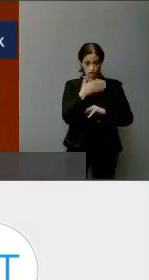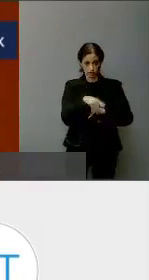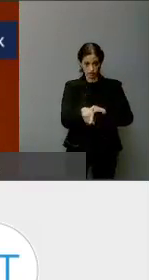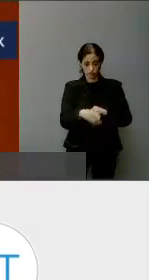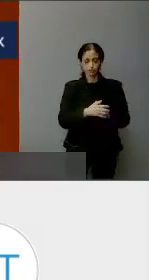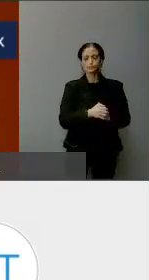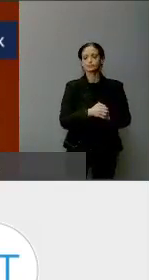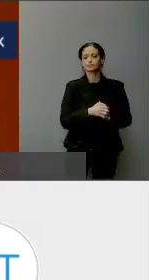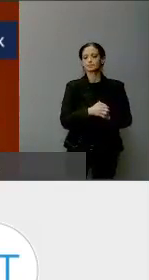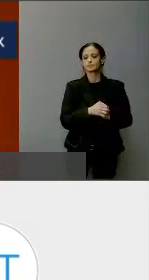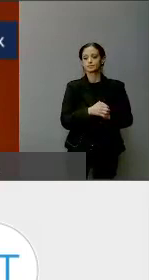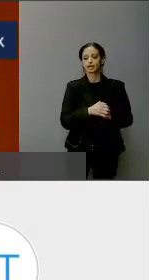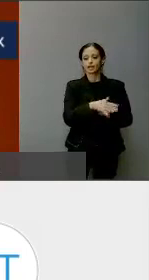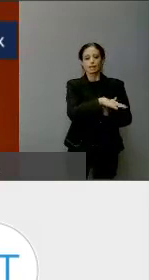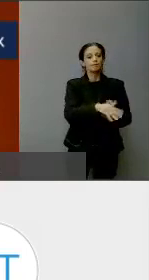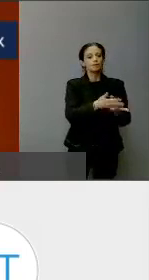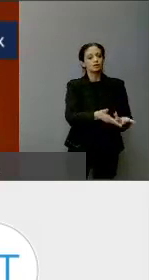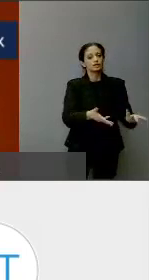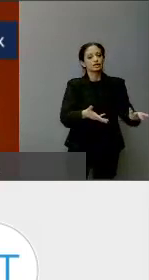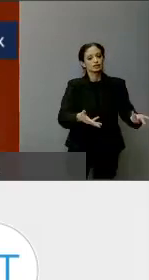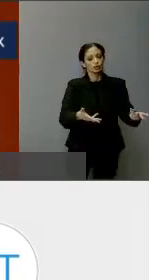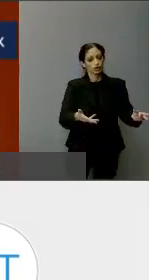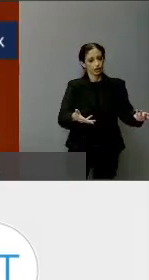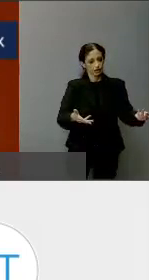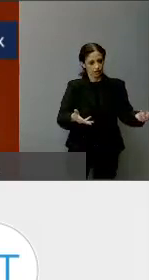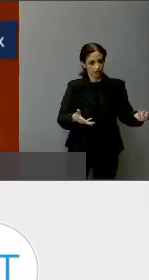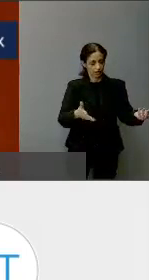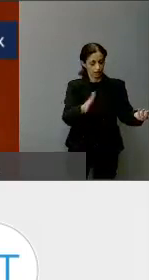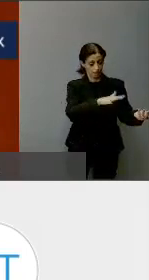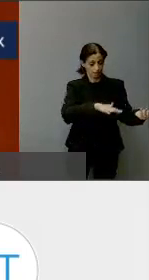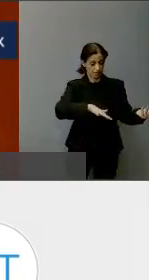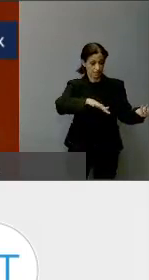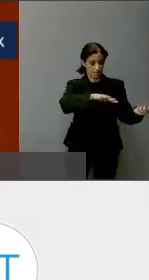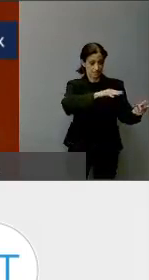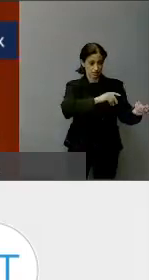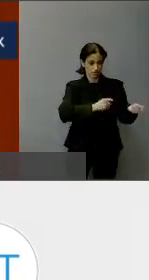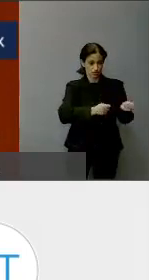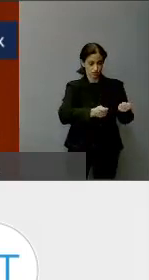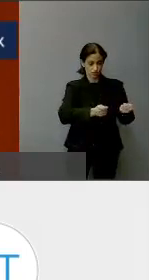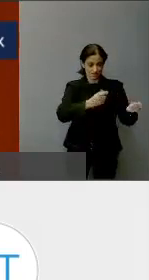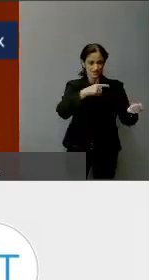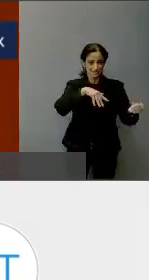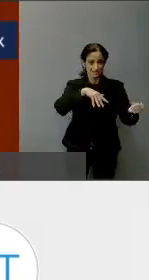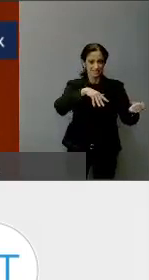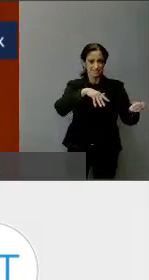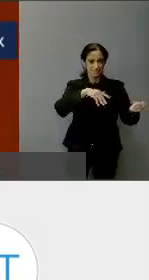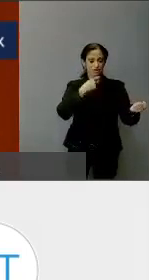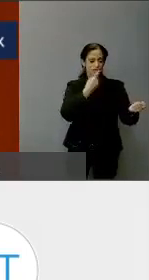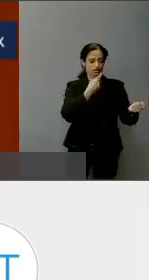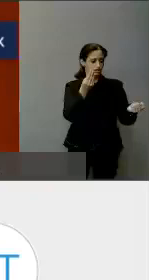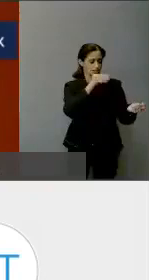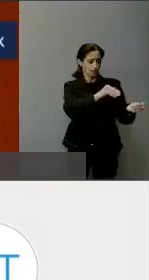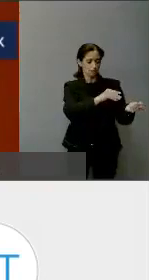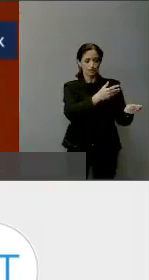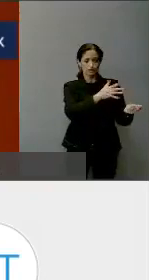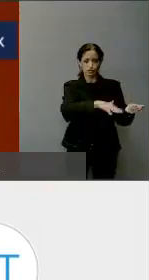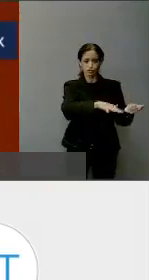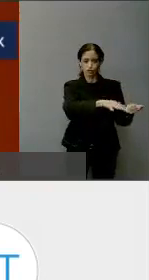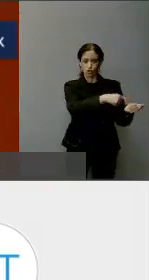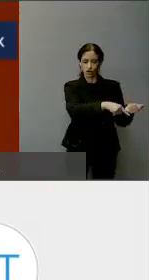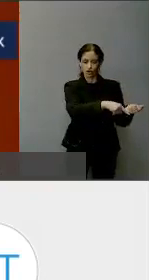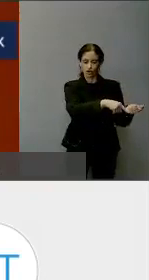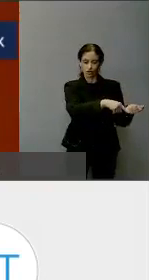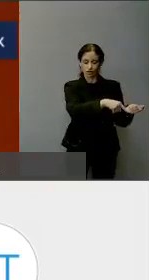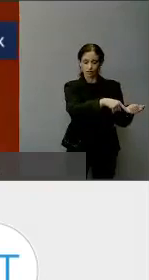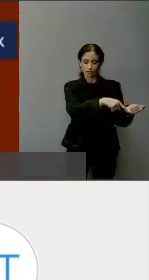il piano territoriale di coordinamento paesistico regionale dall'assetto insediativo e inserisce le suddette zone quasi interamente